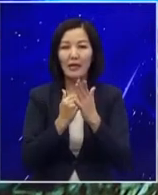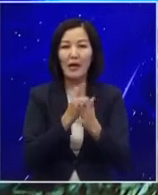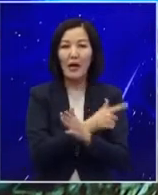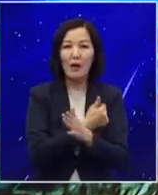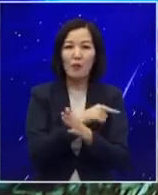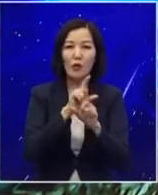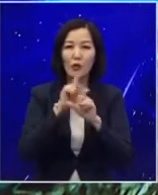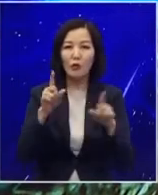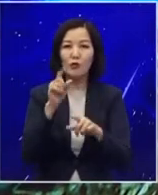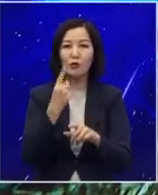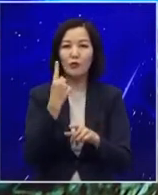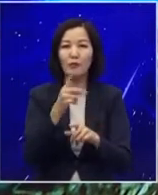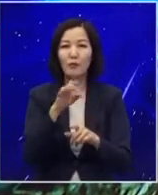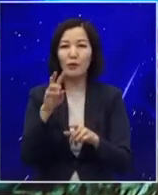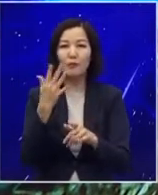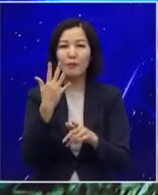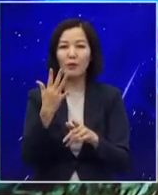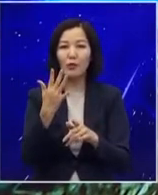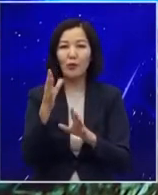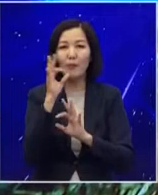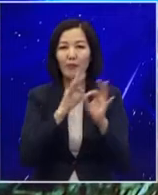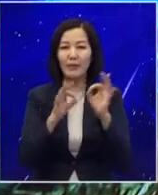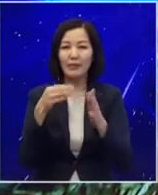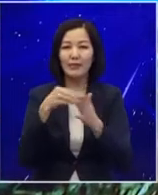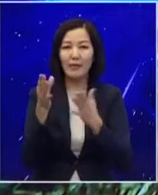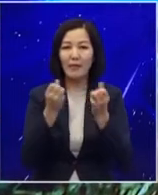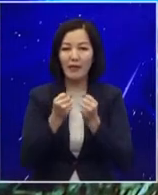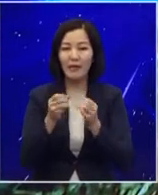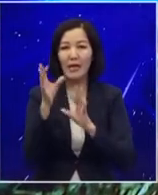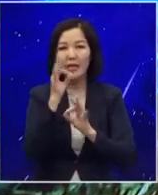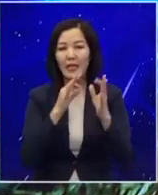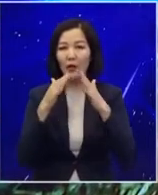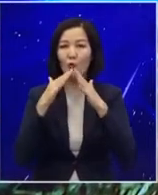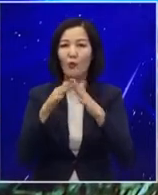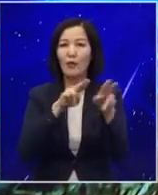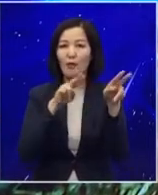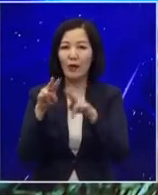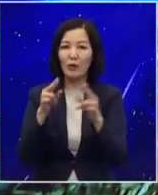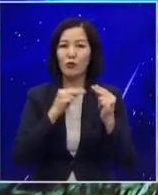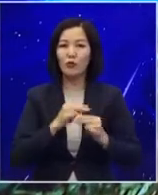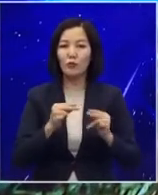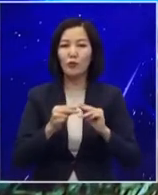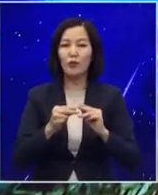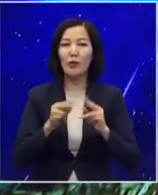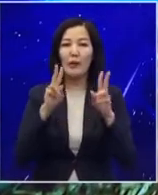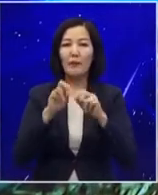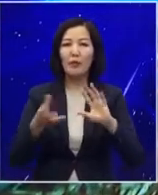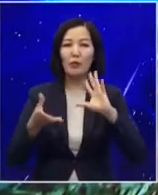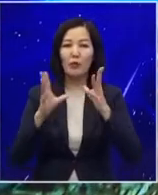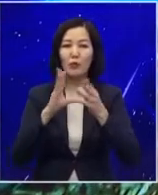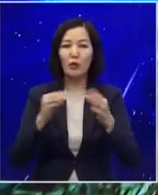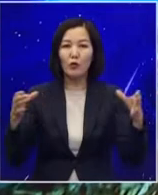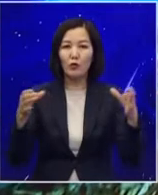амбулаториялықтарға 101 миллионға 5 түрлі препараттар сатылып алынды. Дәрі қоймалары бақылауда, жұмысын мониторингтік